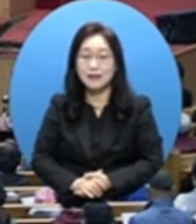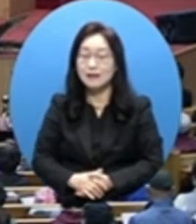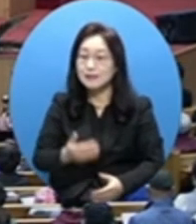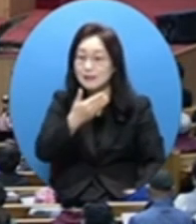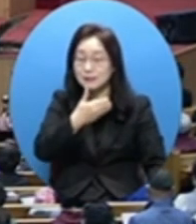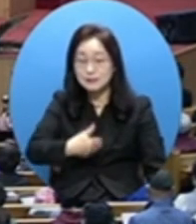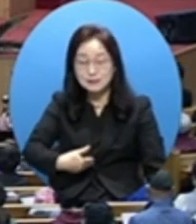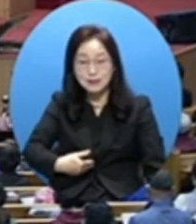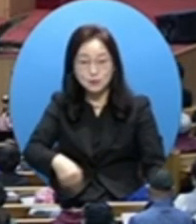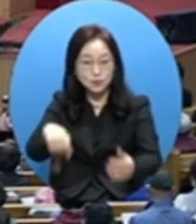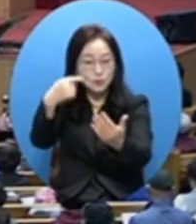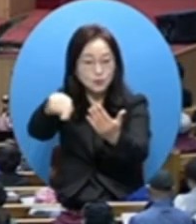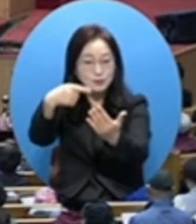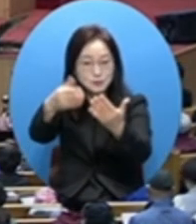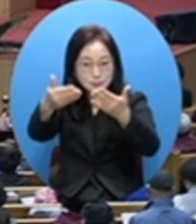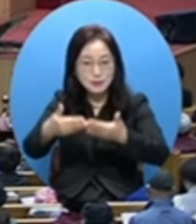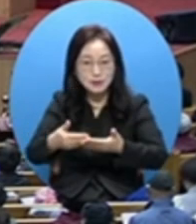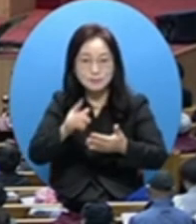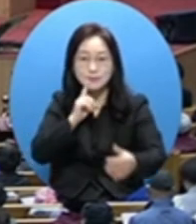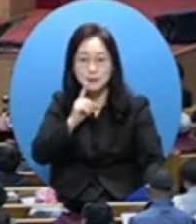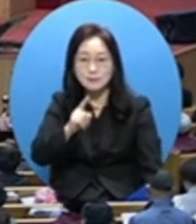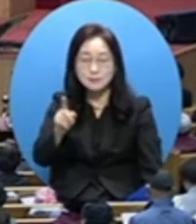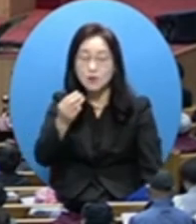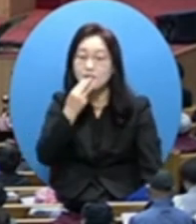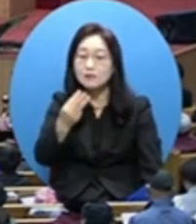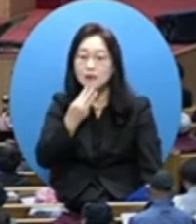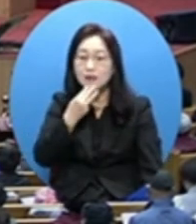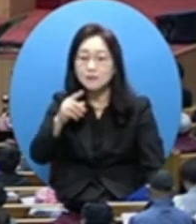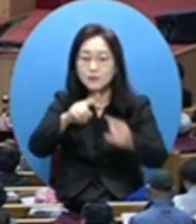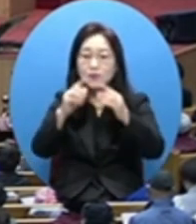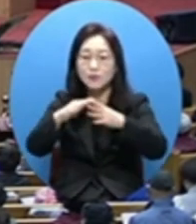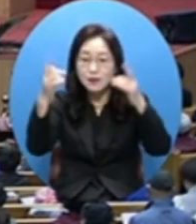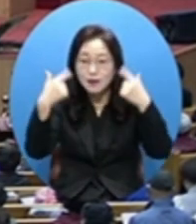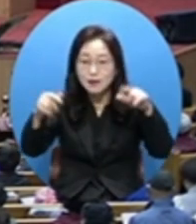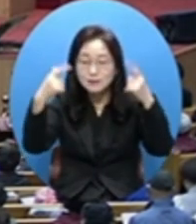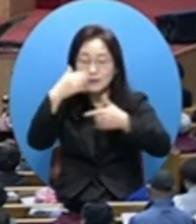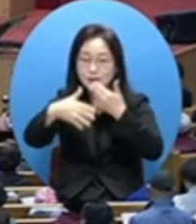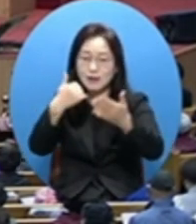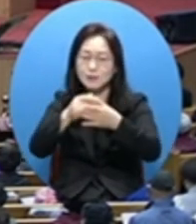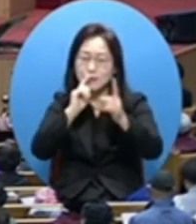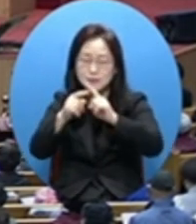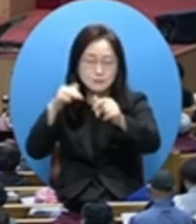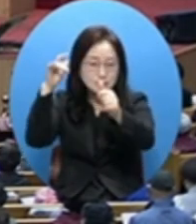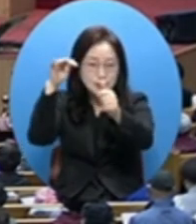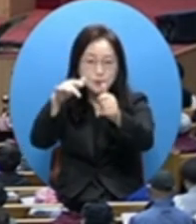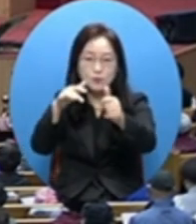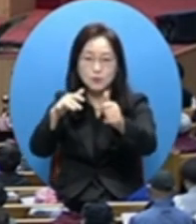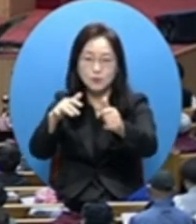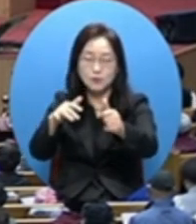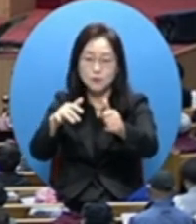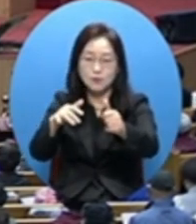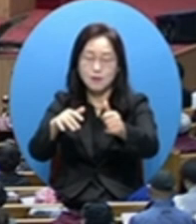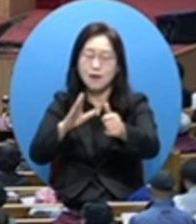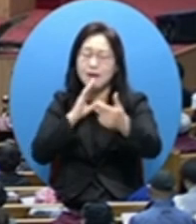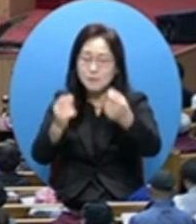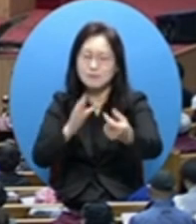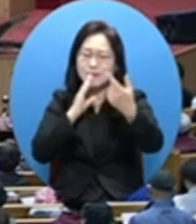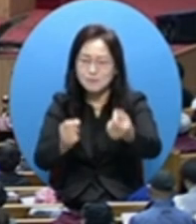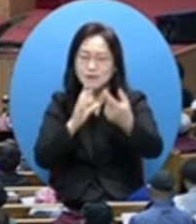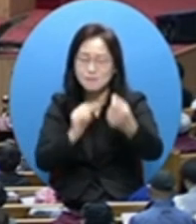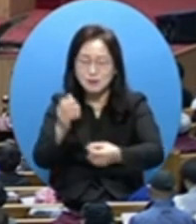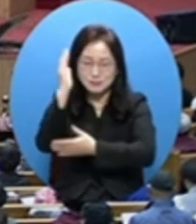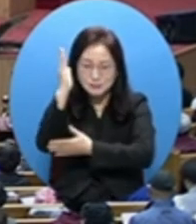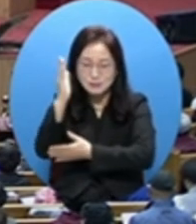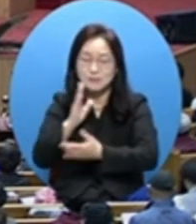사도의 가르침을 받았다고 말씀합니다. 예루살렘 교회는 언제나 하나님의 말씀을 사모하고 주의정의 말씀을 전할 때 아멘 아멘 아멘